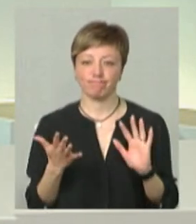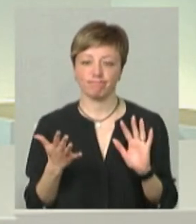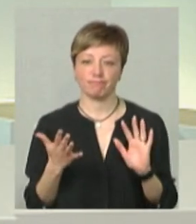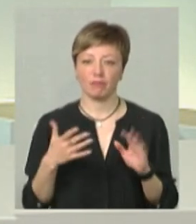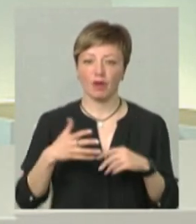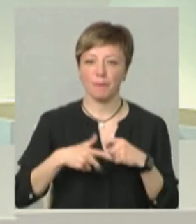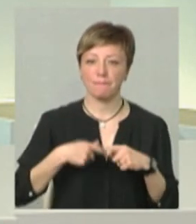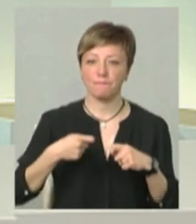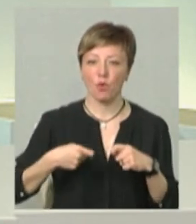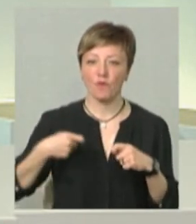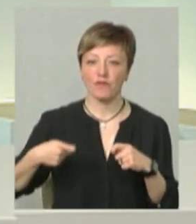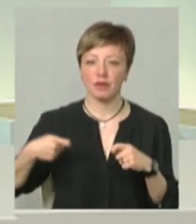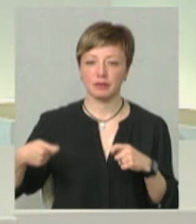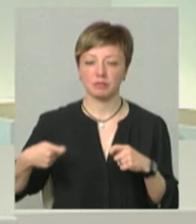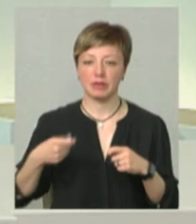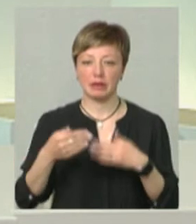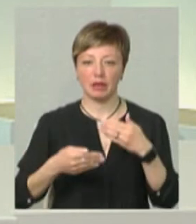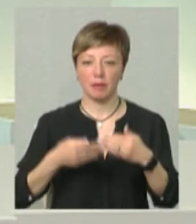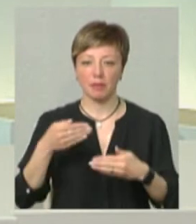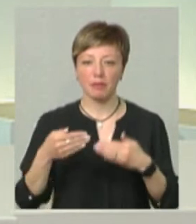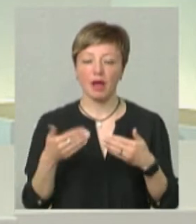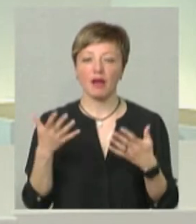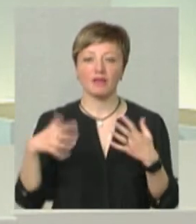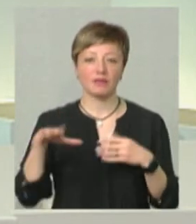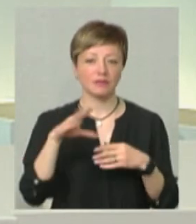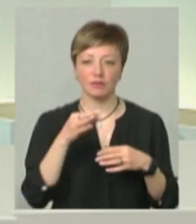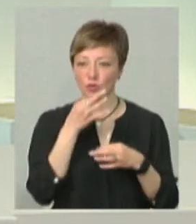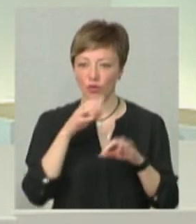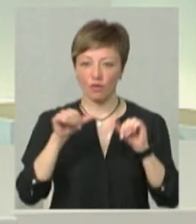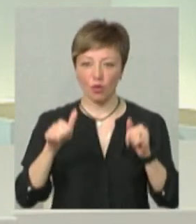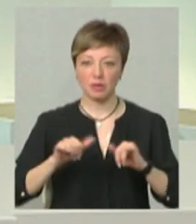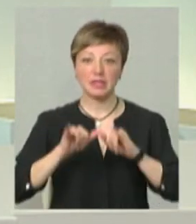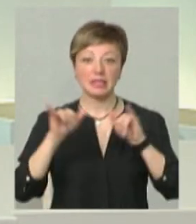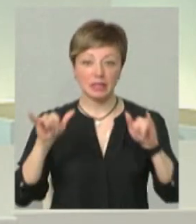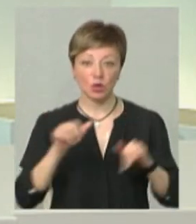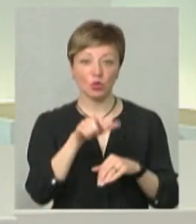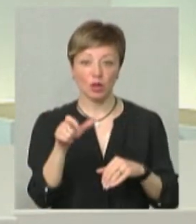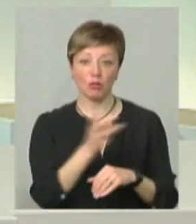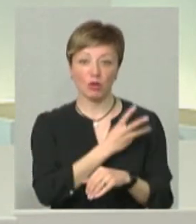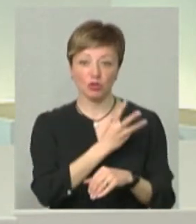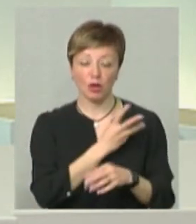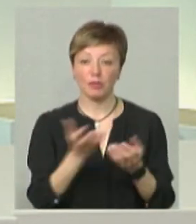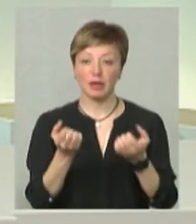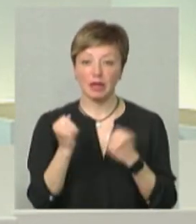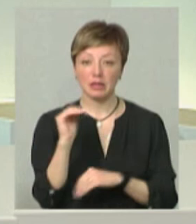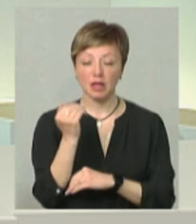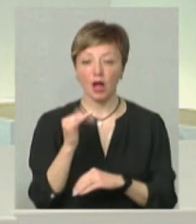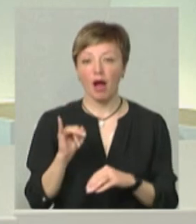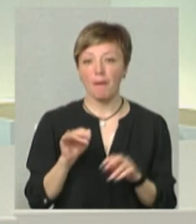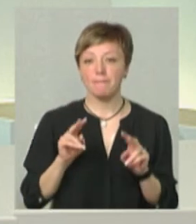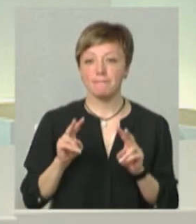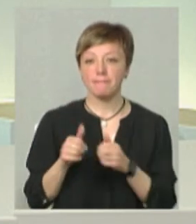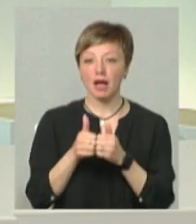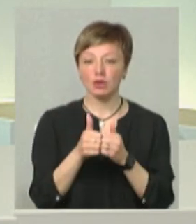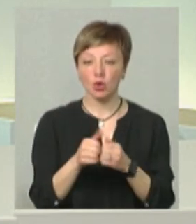йти повільними темпами, якщо кругом в будь-якій формі йде ріст тих людей, які бажають прийняти дитину, то патронатне виховання у